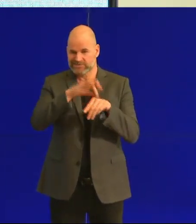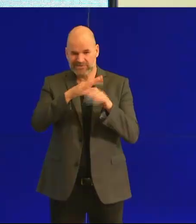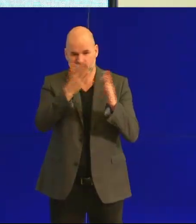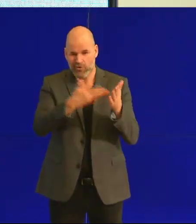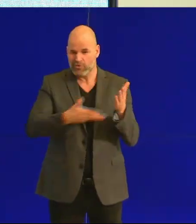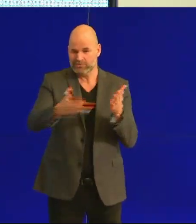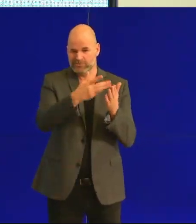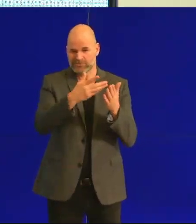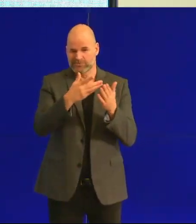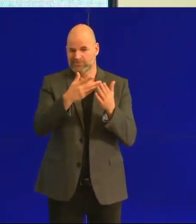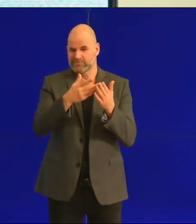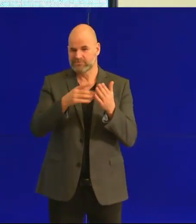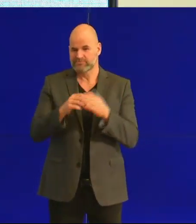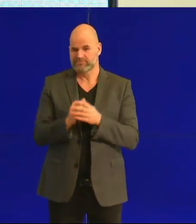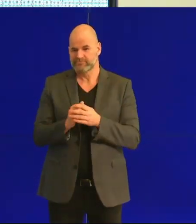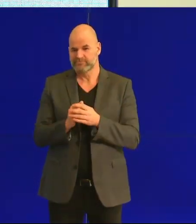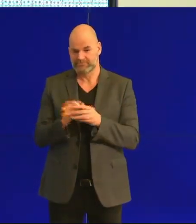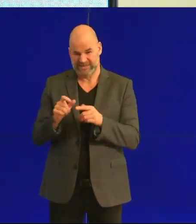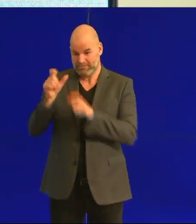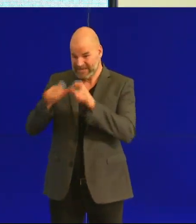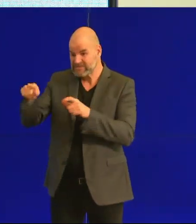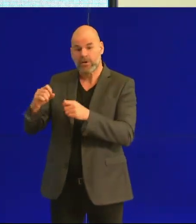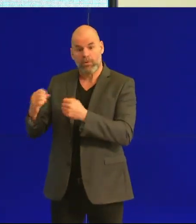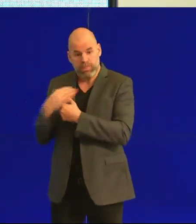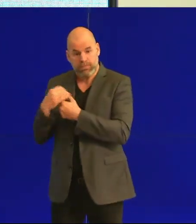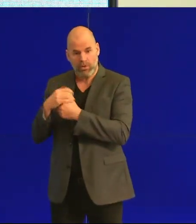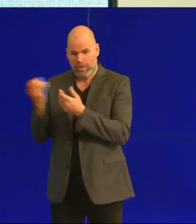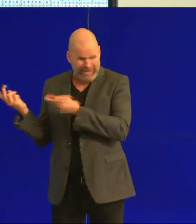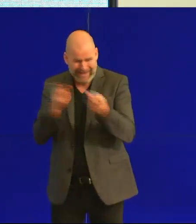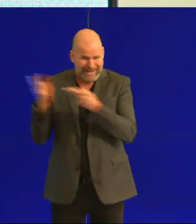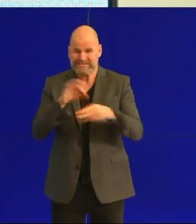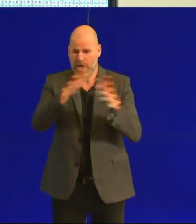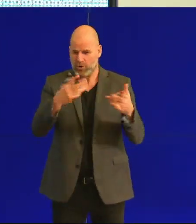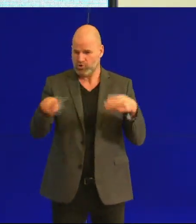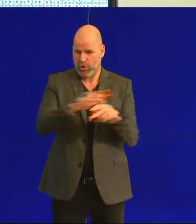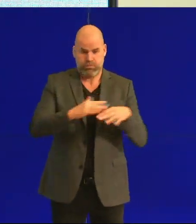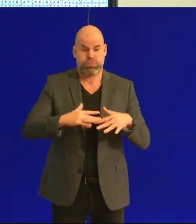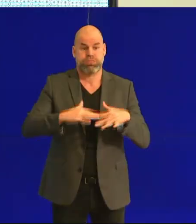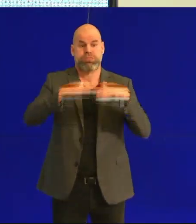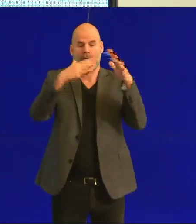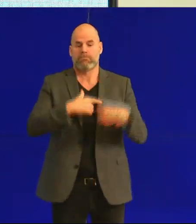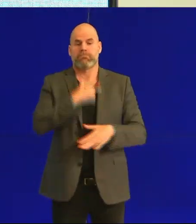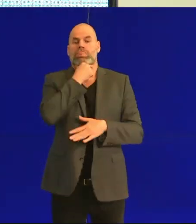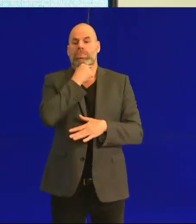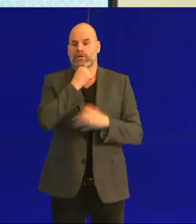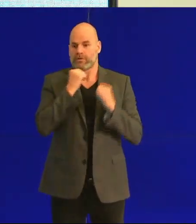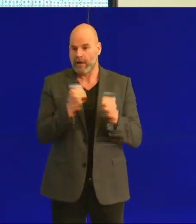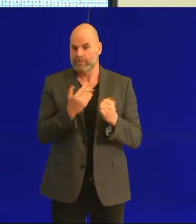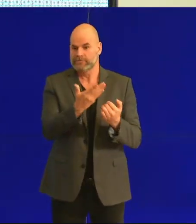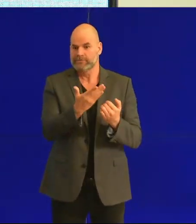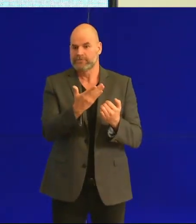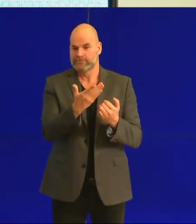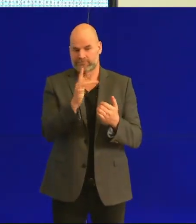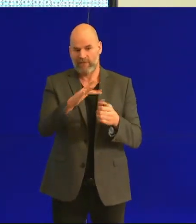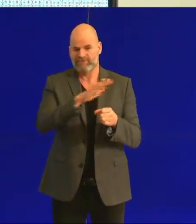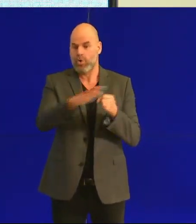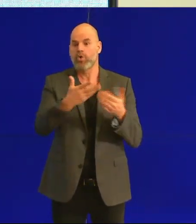les écrits de route dans 10 degrés d'avoir un humour relève howard zinn miss glouglou ce